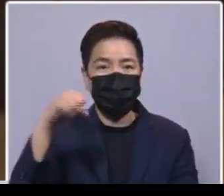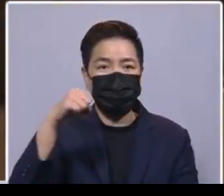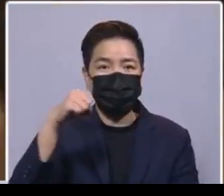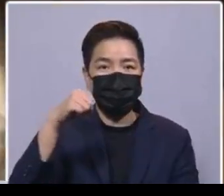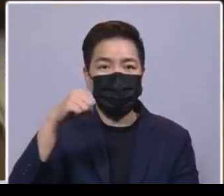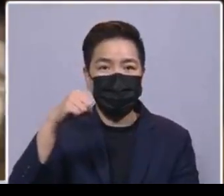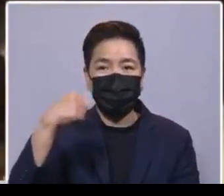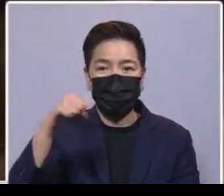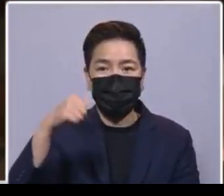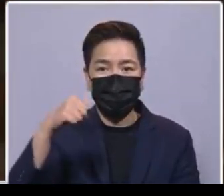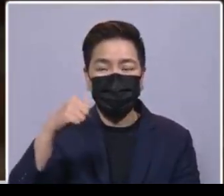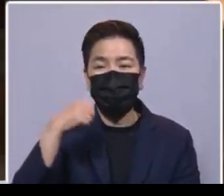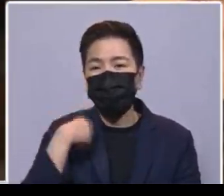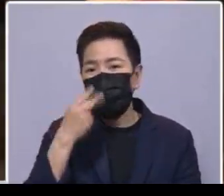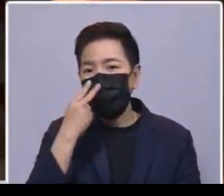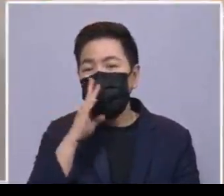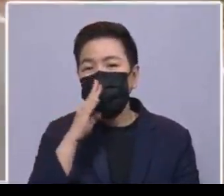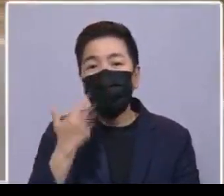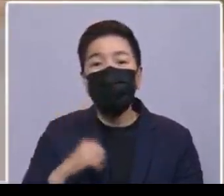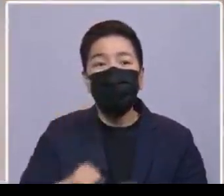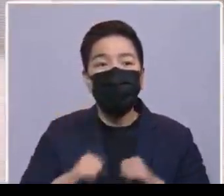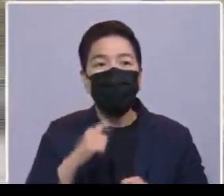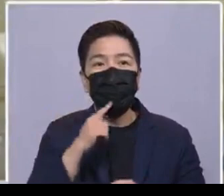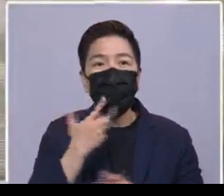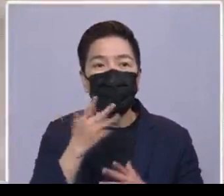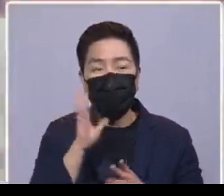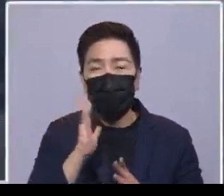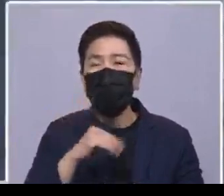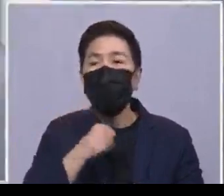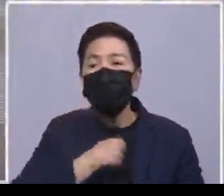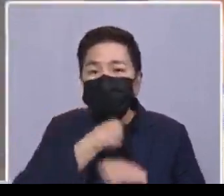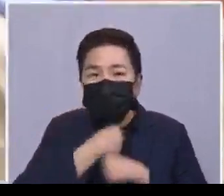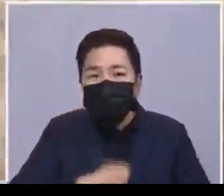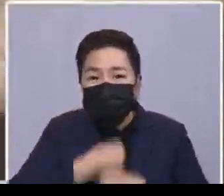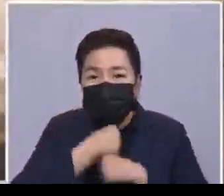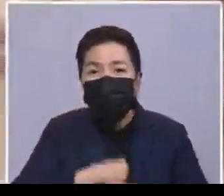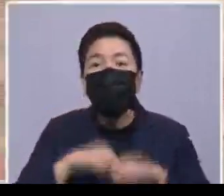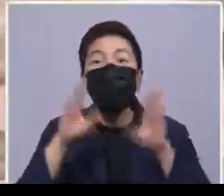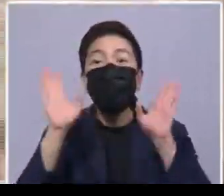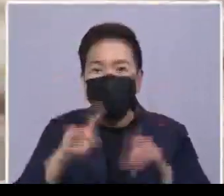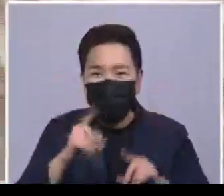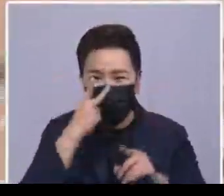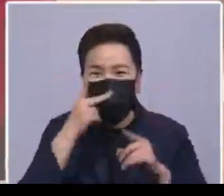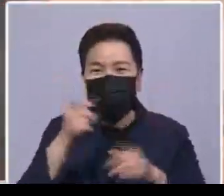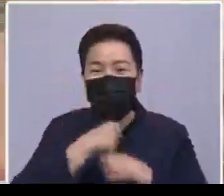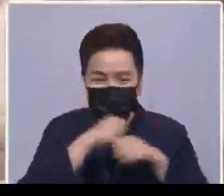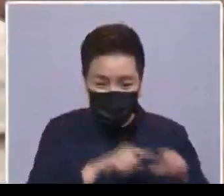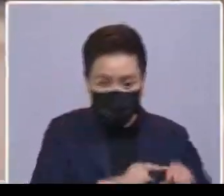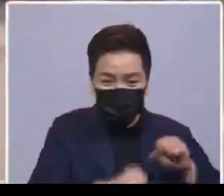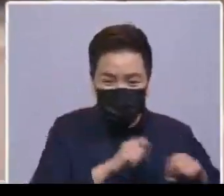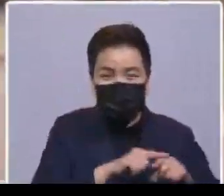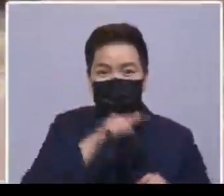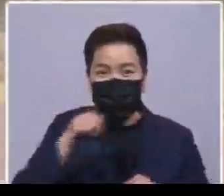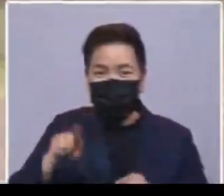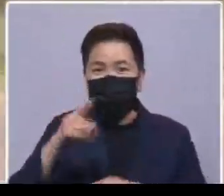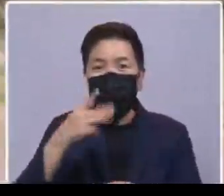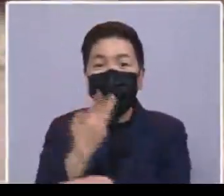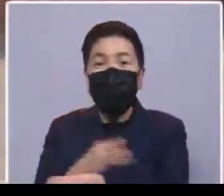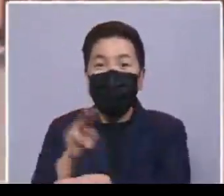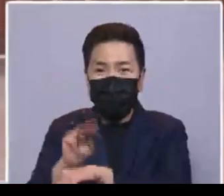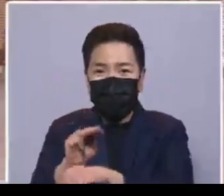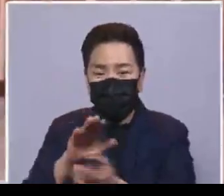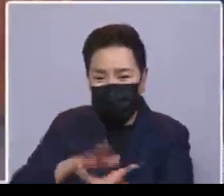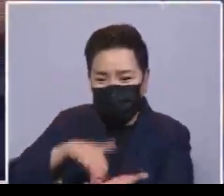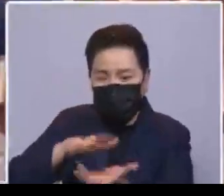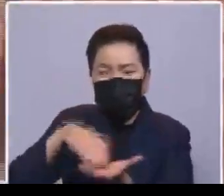ฮโลอันนี้ไปดูซิว่าถ้าไม่ใช่วัยรุ่นล่ะถ้าเป็นคนสูงอายุสถานการณ์จะต่างออกไปหรือเปล่านี่ที่มหาสารคามค่ะเล่นไพ่ส